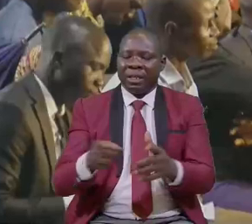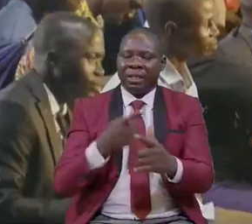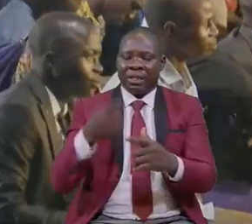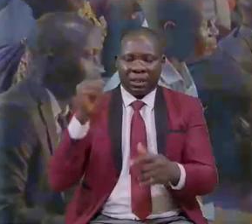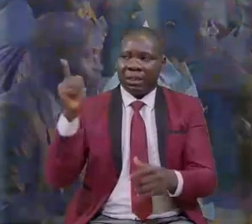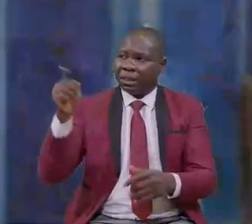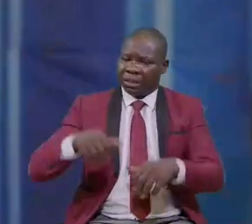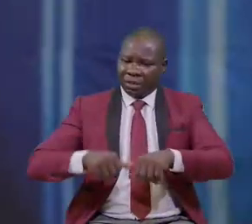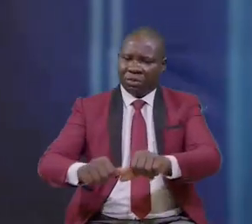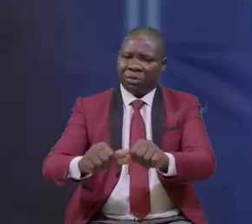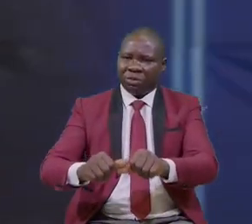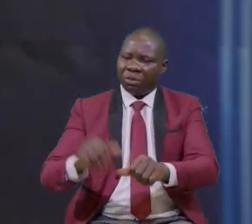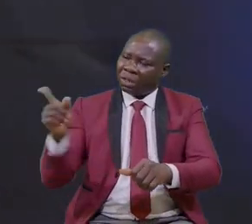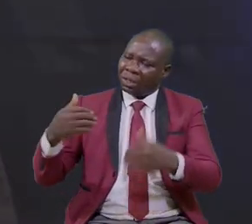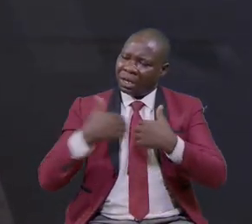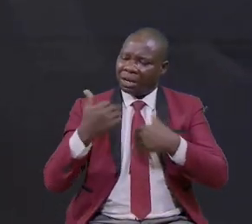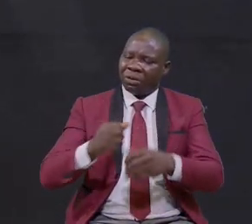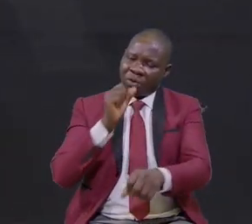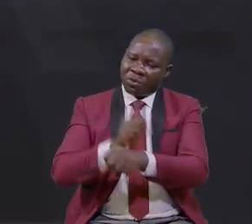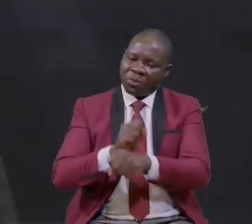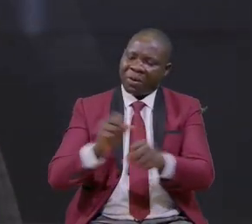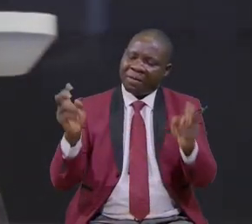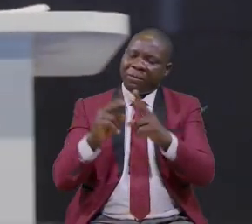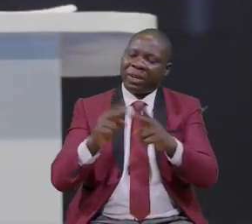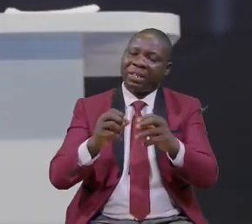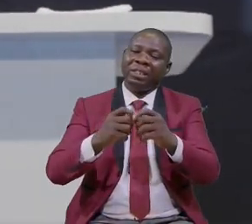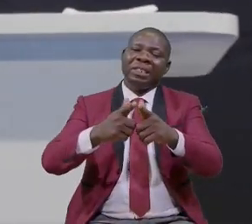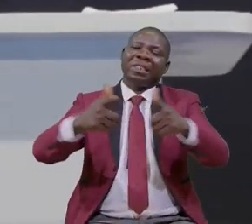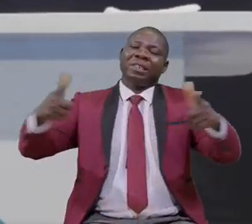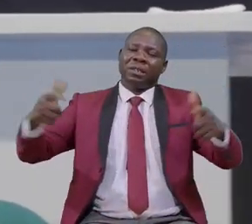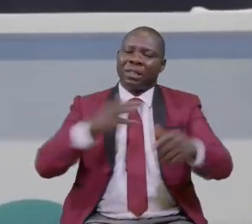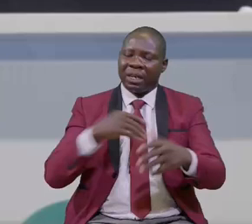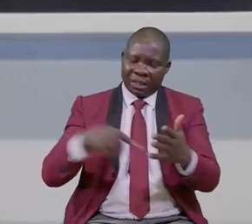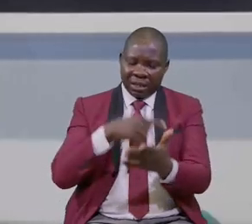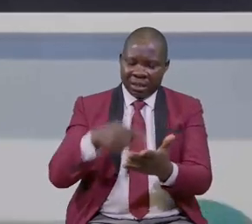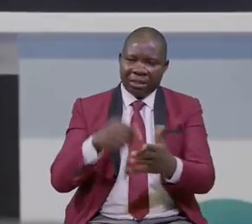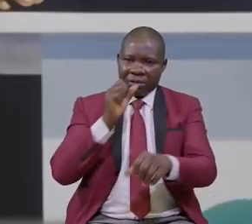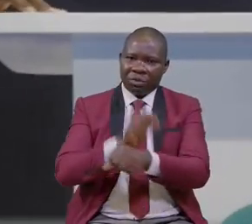Et il a continué. Il a un devoir, un grand devoir.